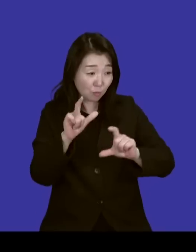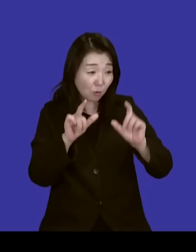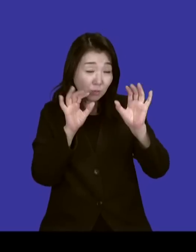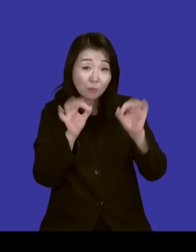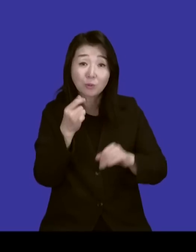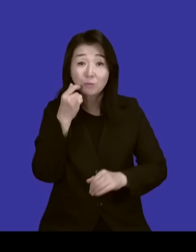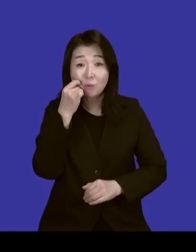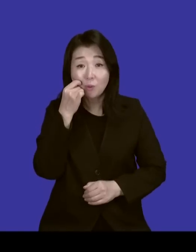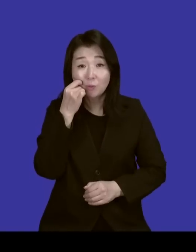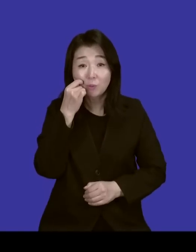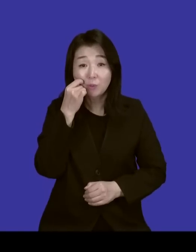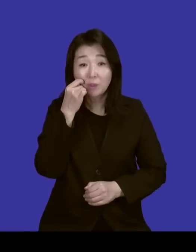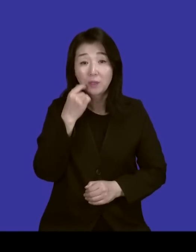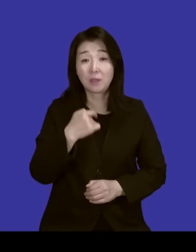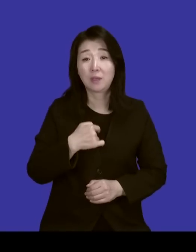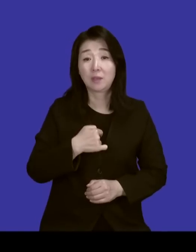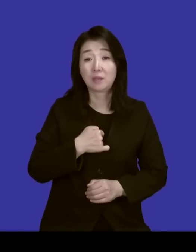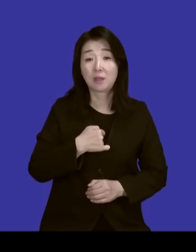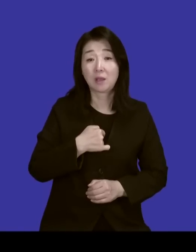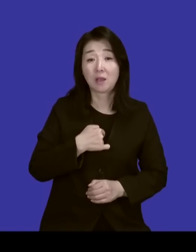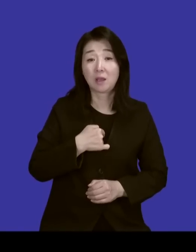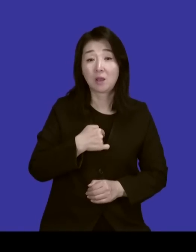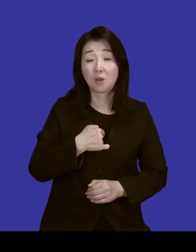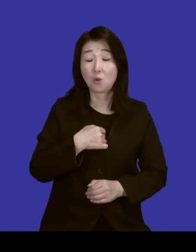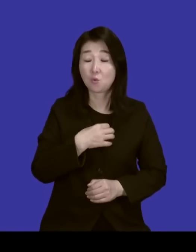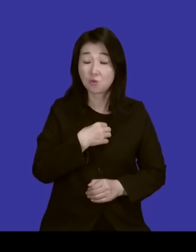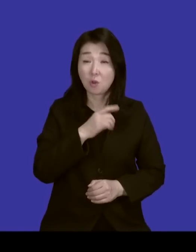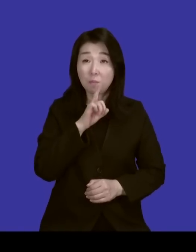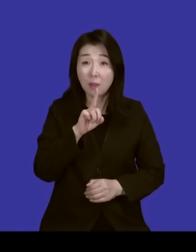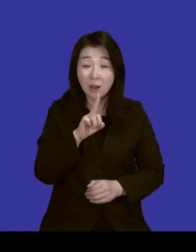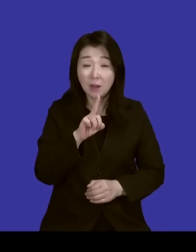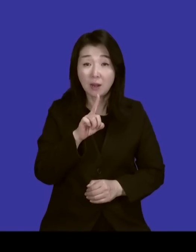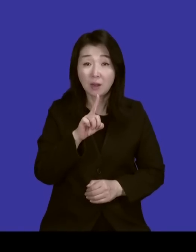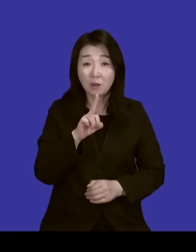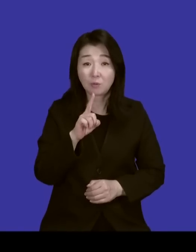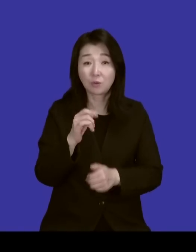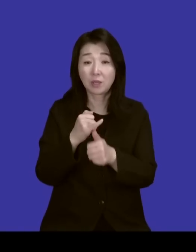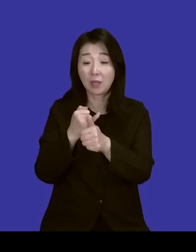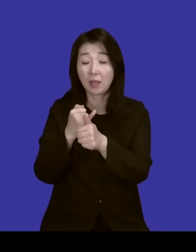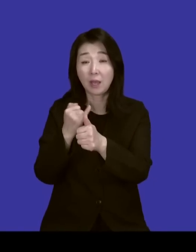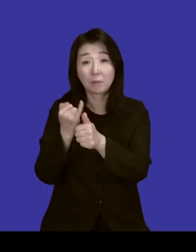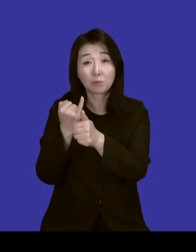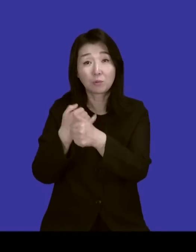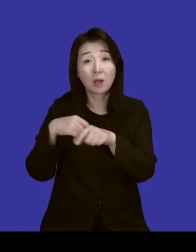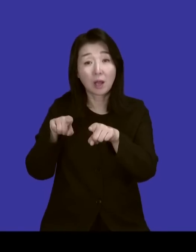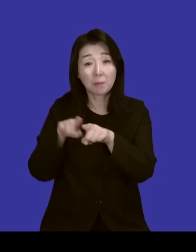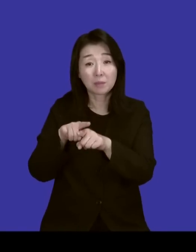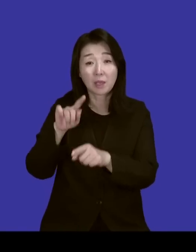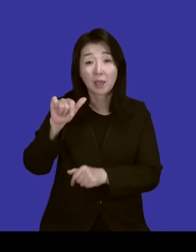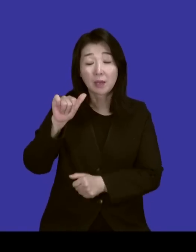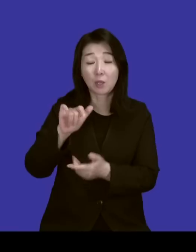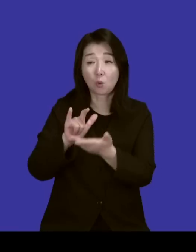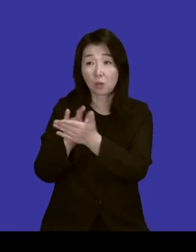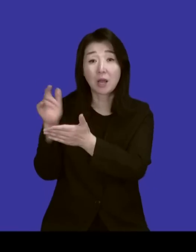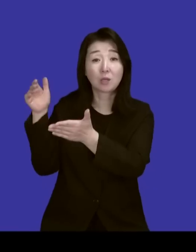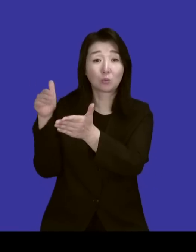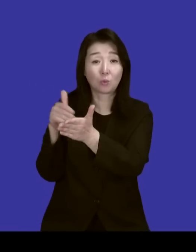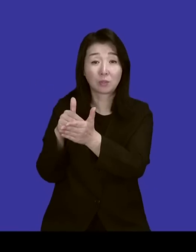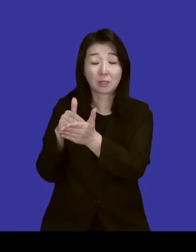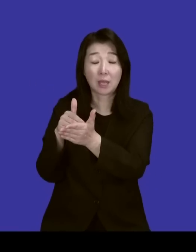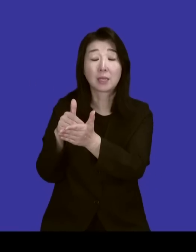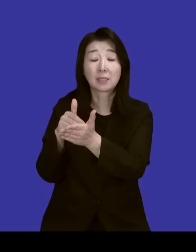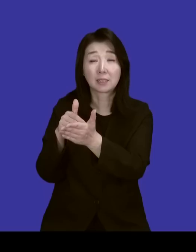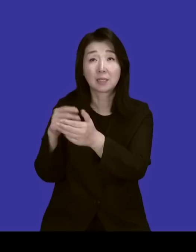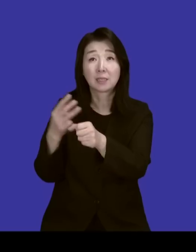제가 이제 위험을 나오래서 제 아내하고 같이 딱 LA 공항에 딱 도착을 했더니 3시간